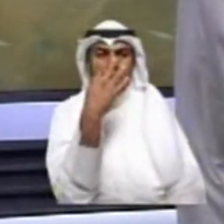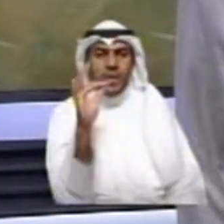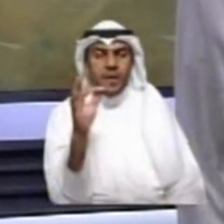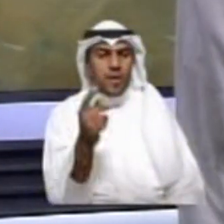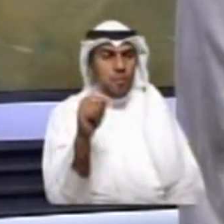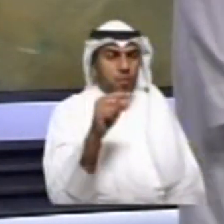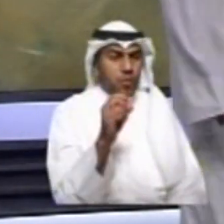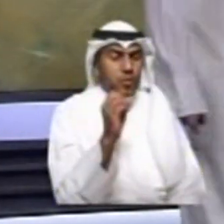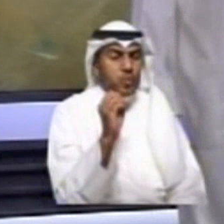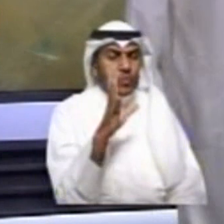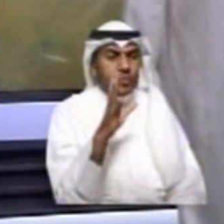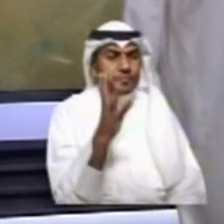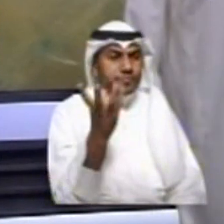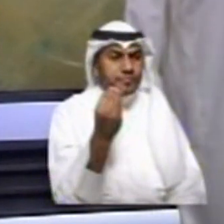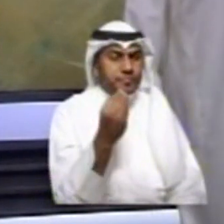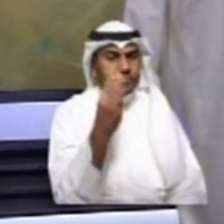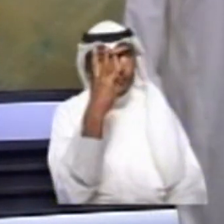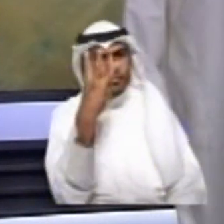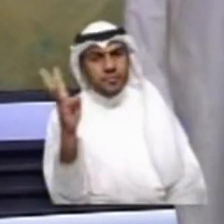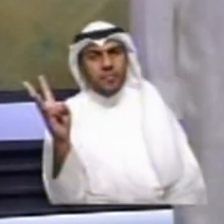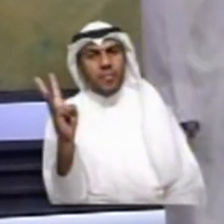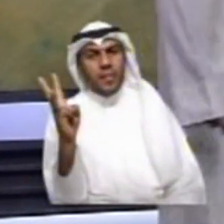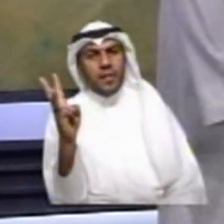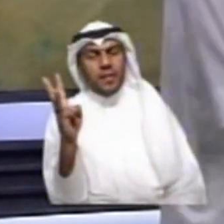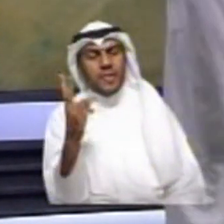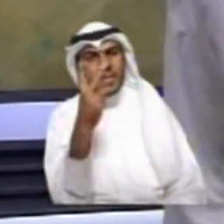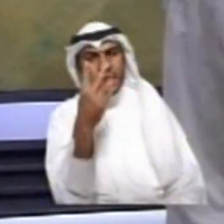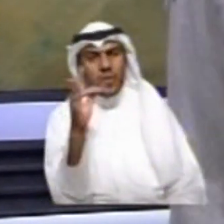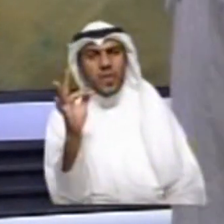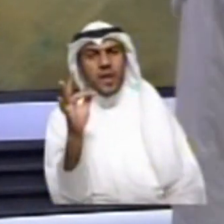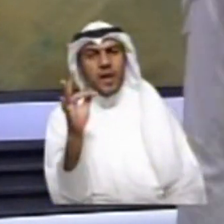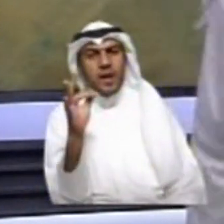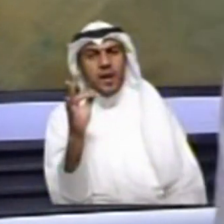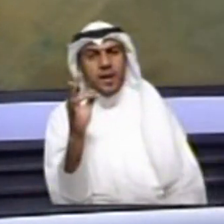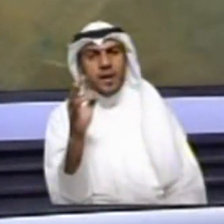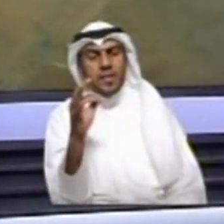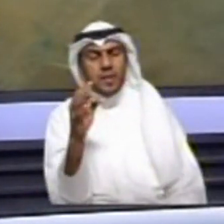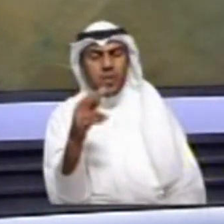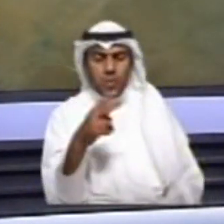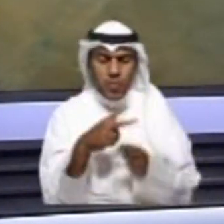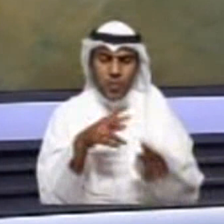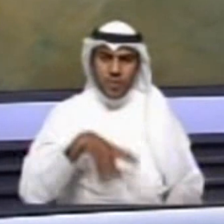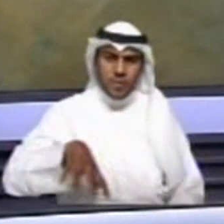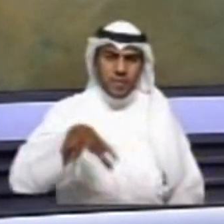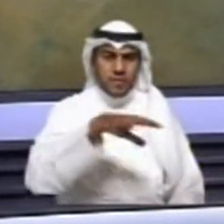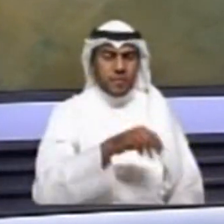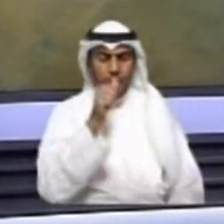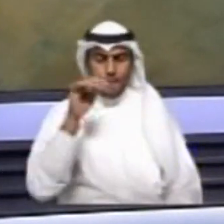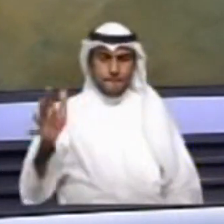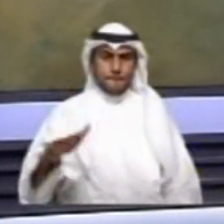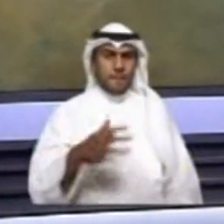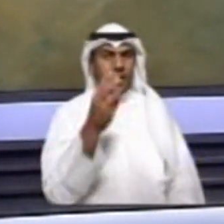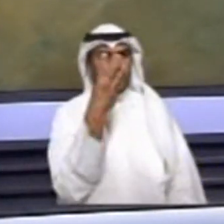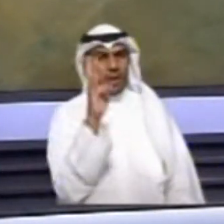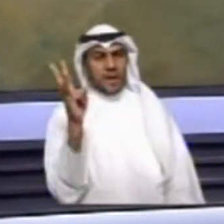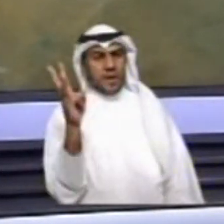نهار الغد إن شاء الله الحرارة تكون 33 درجة و32 في معظم مناطق اللي هي دولة الكويت، على السواحل توصل إلى